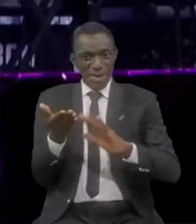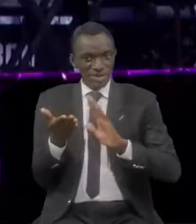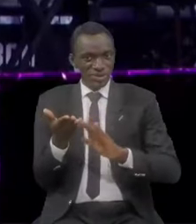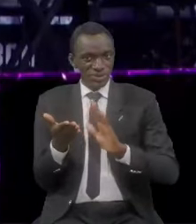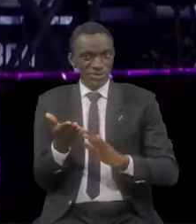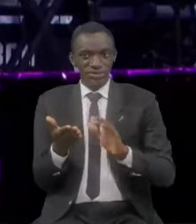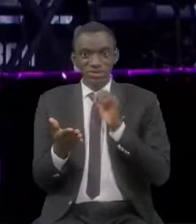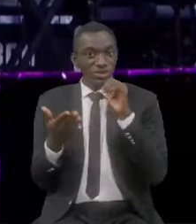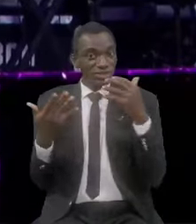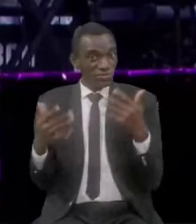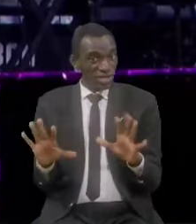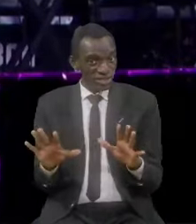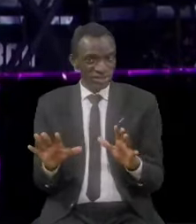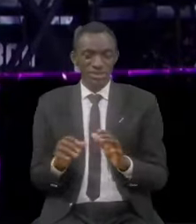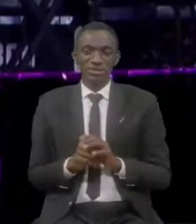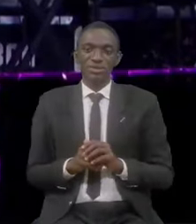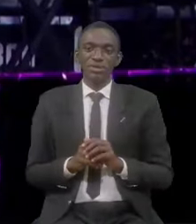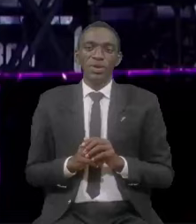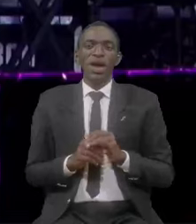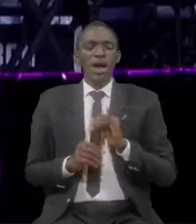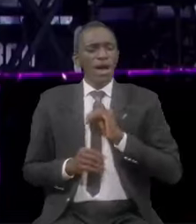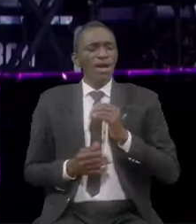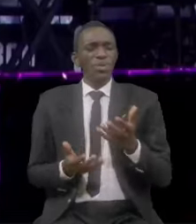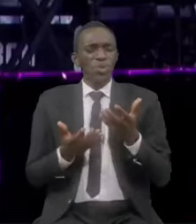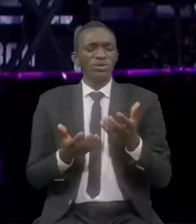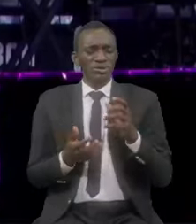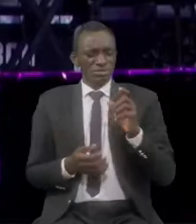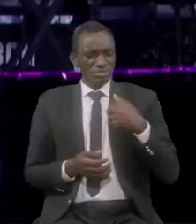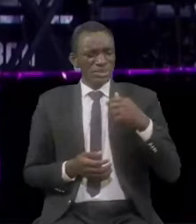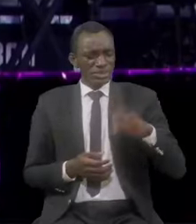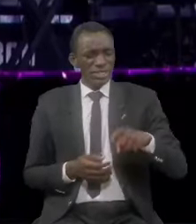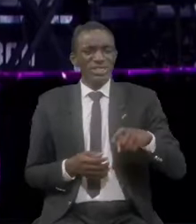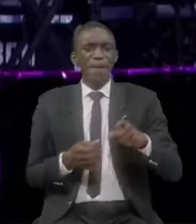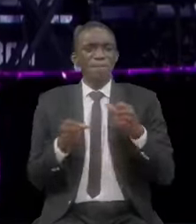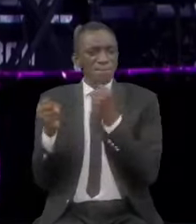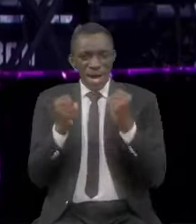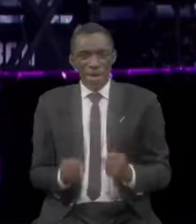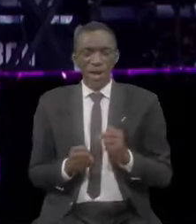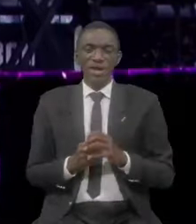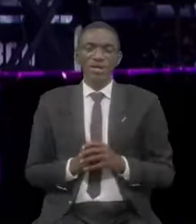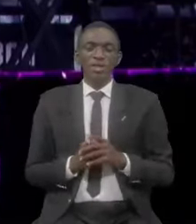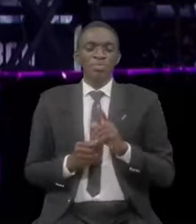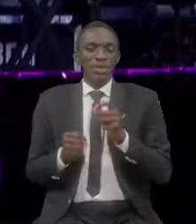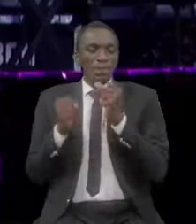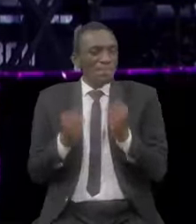Mais cela ne suffit pas. J'ai besoin de la puissance. La puissance